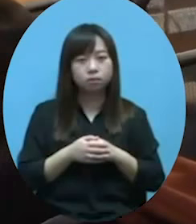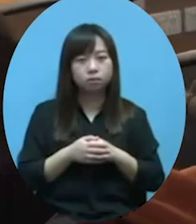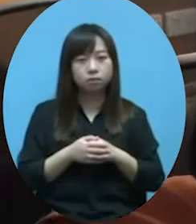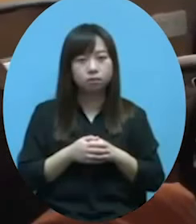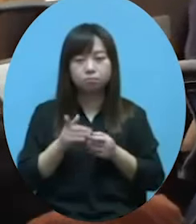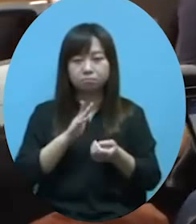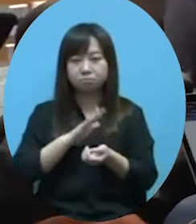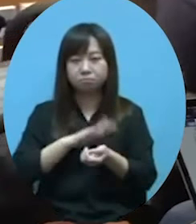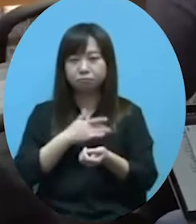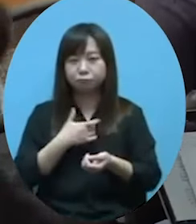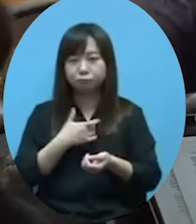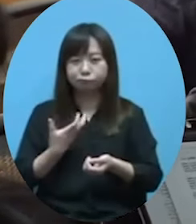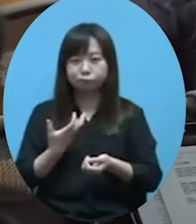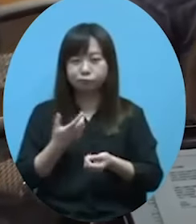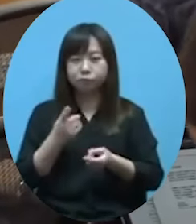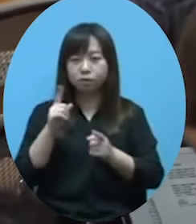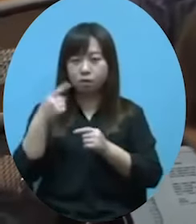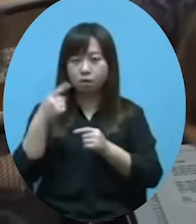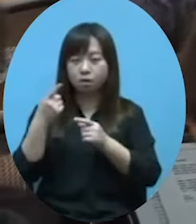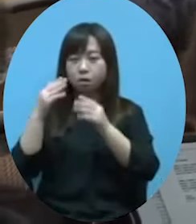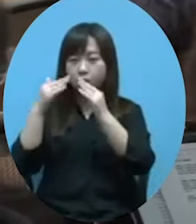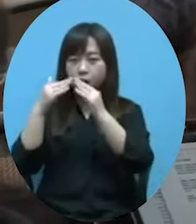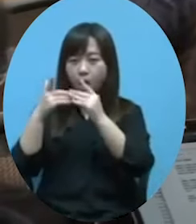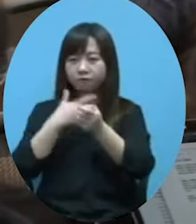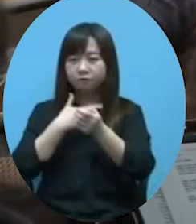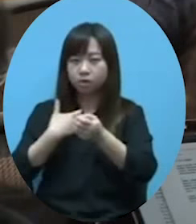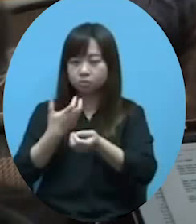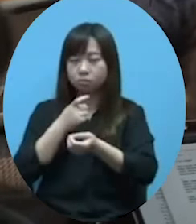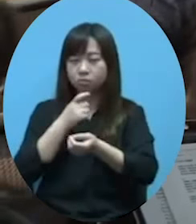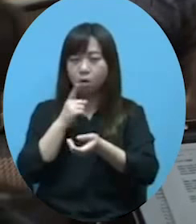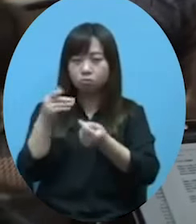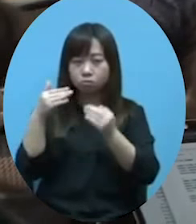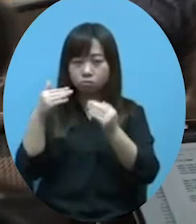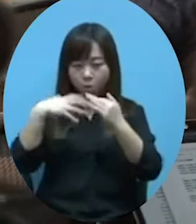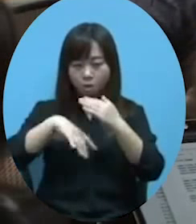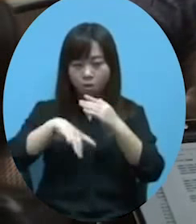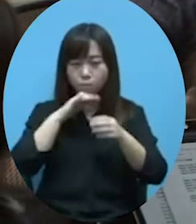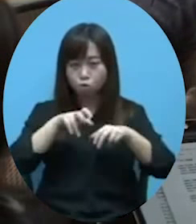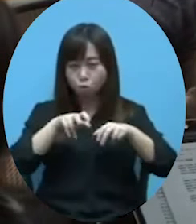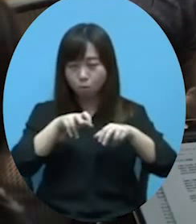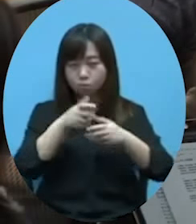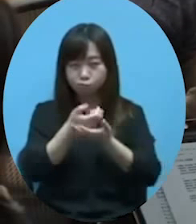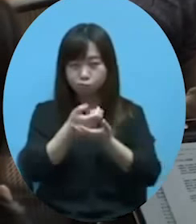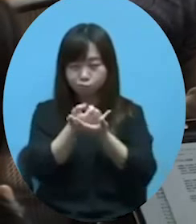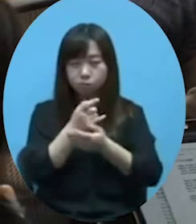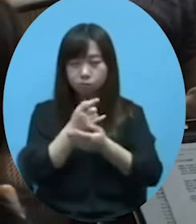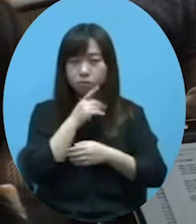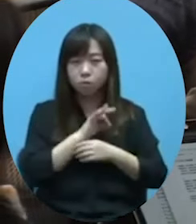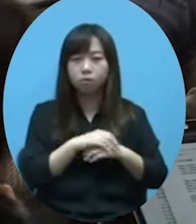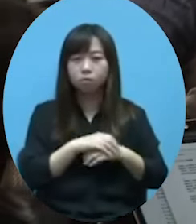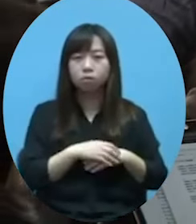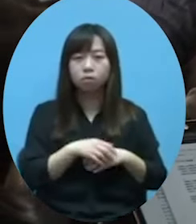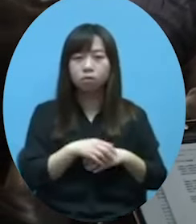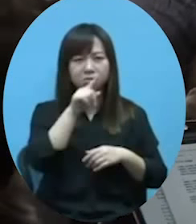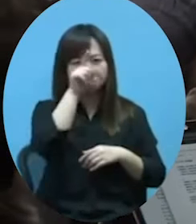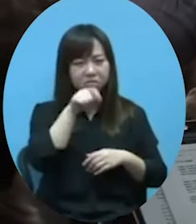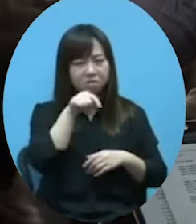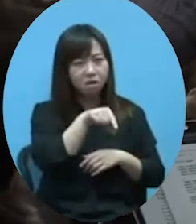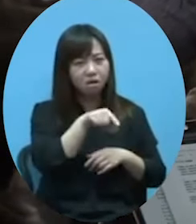何患?何患嗎有患?好像有